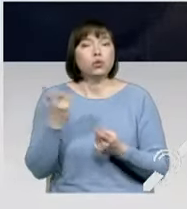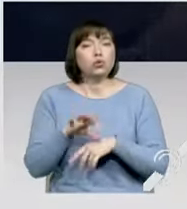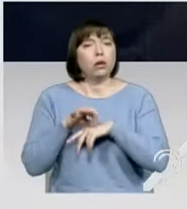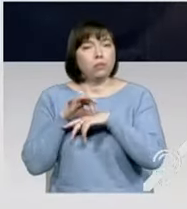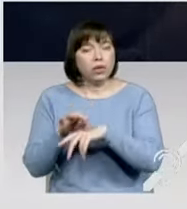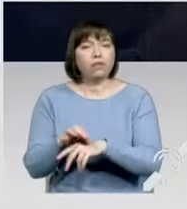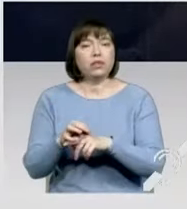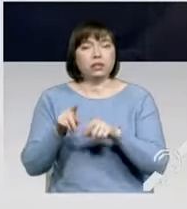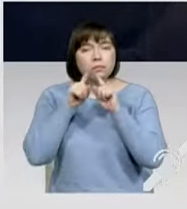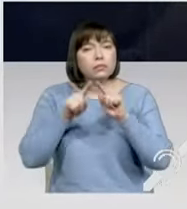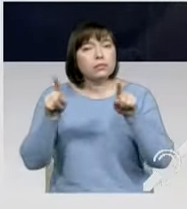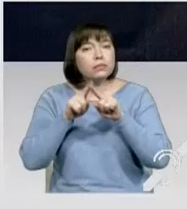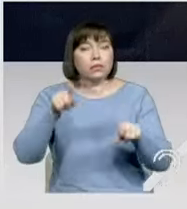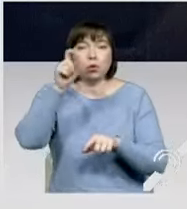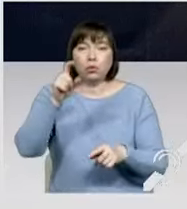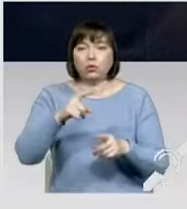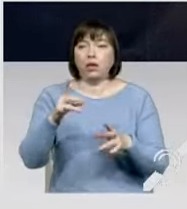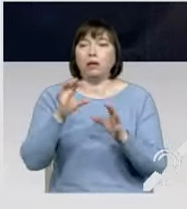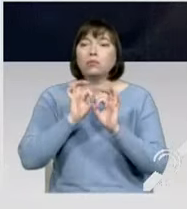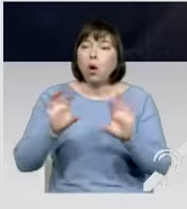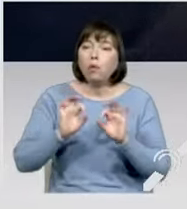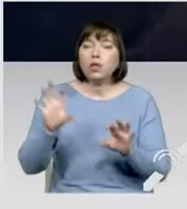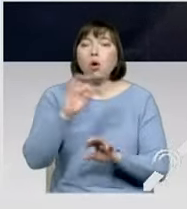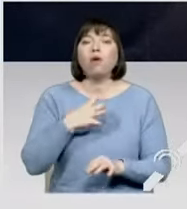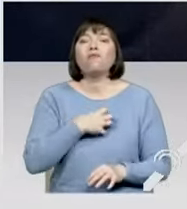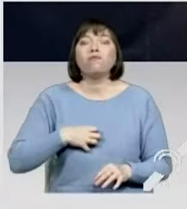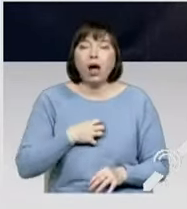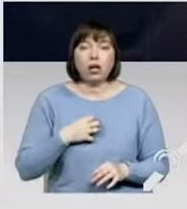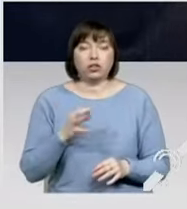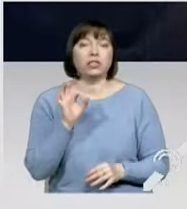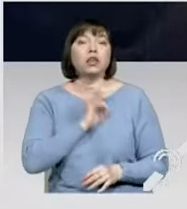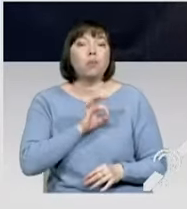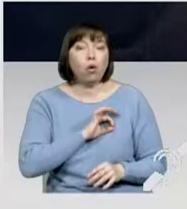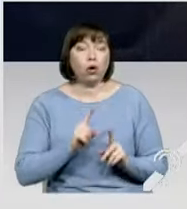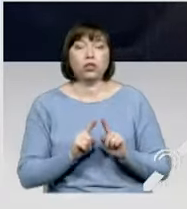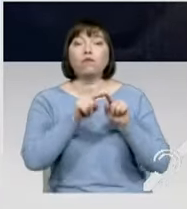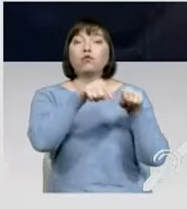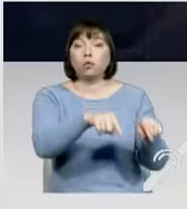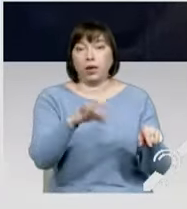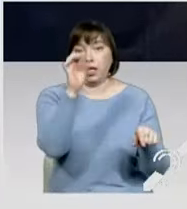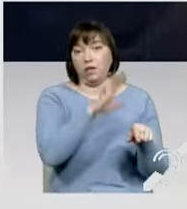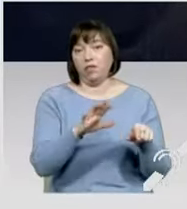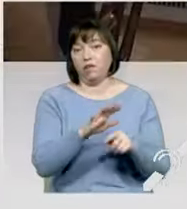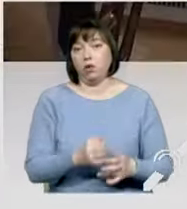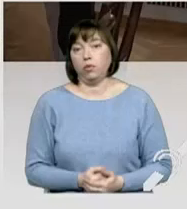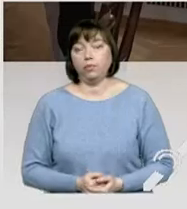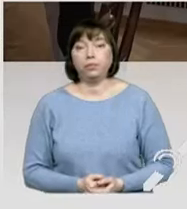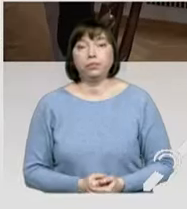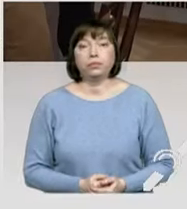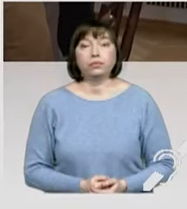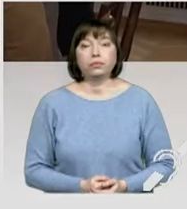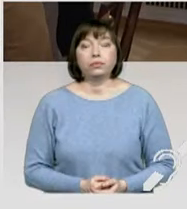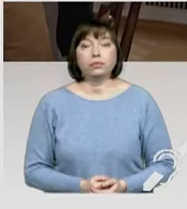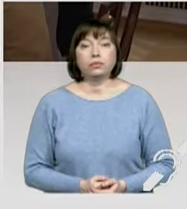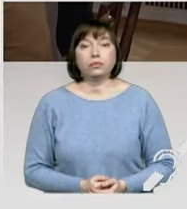organizeze campanii de informare a cetățenilor despre importanța și beneficiile aderării la Uniunea Europeană.